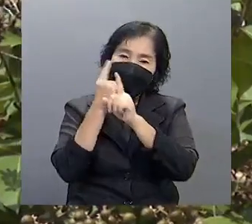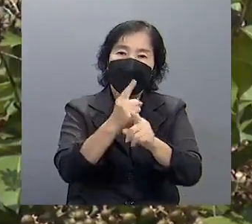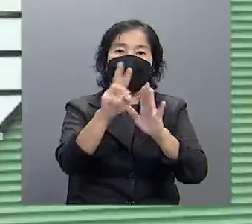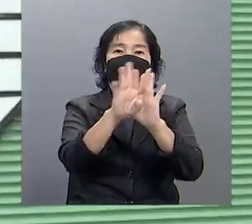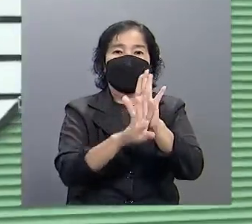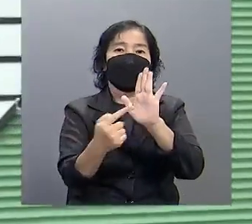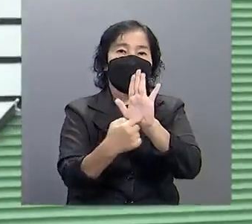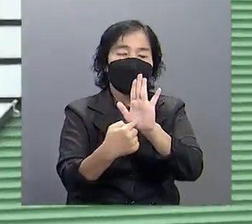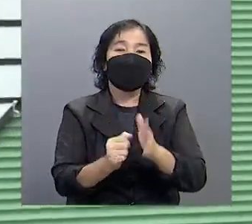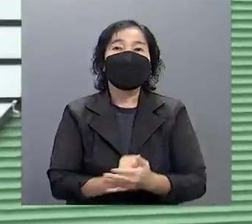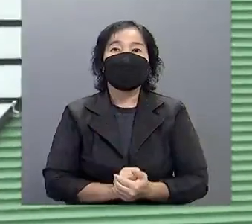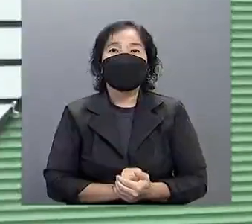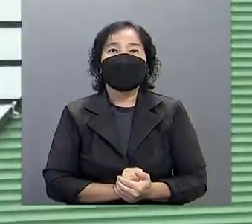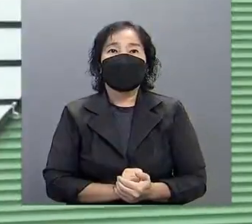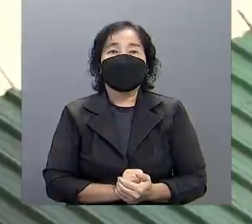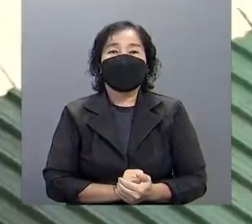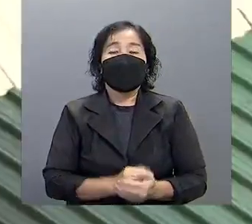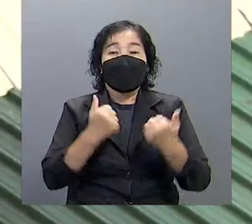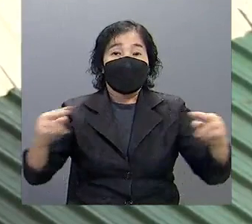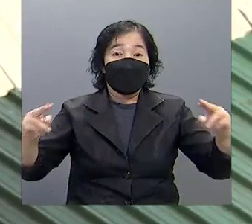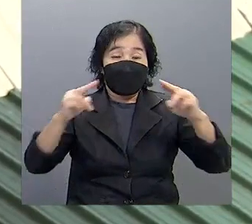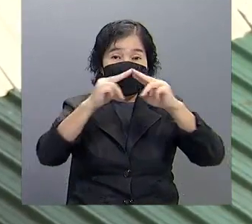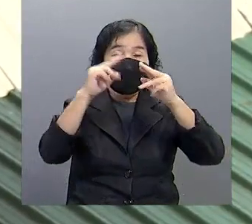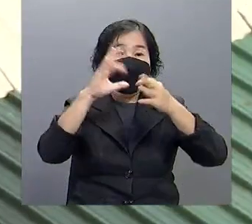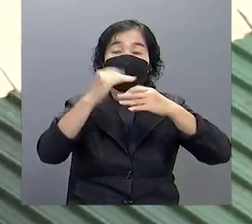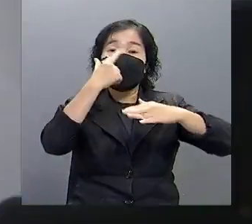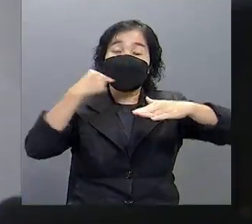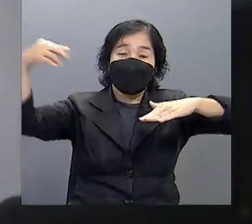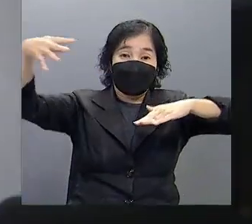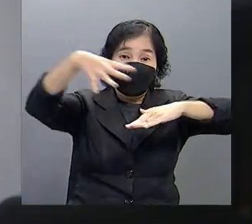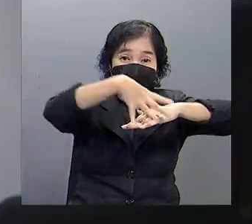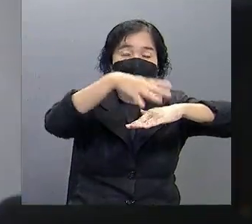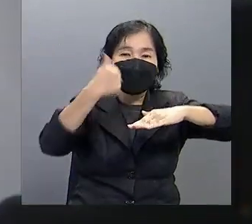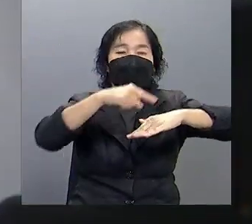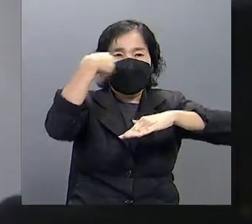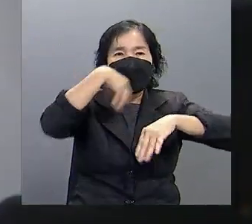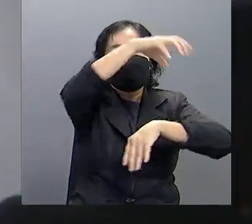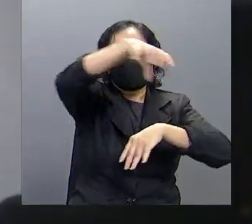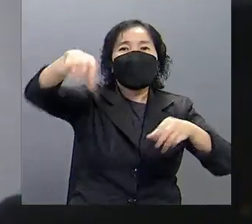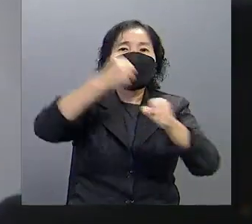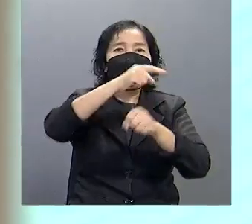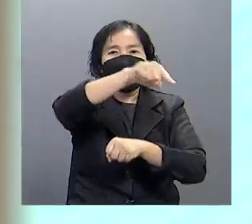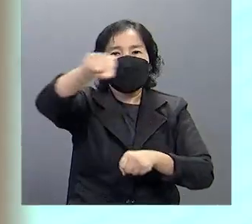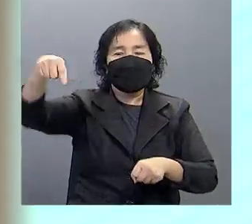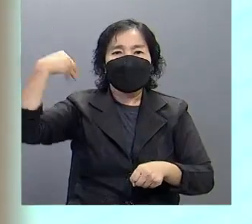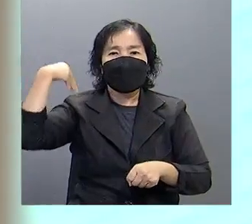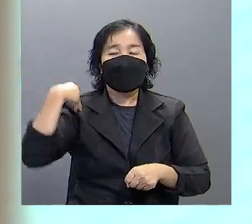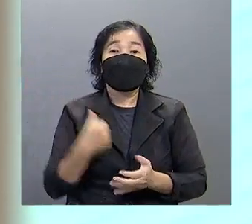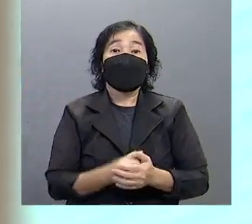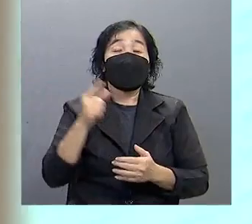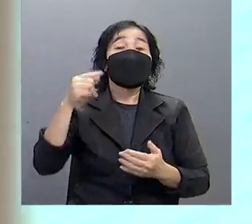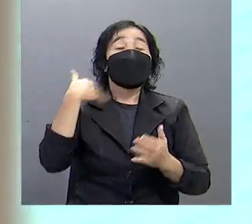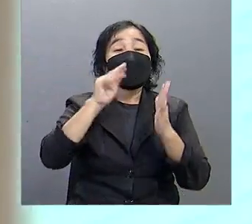ระบบพลังงานไฟฟ้าจากแสงอาทิตย์นั้นยังถูกนำมาใช้ในองค์กรต่างๆมากขึ้นนะคะโดยเฉพาะที่มหาวิทยาลัยแม่โจ้จังหวัดเชียงใหม่